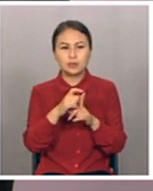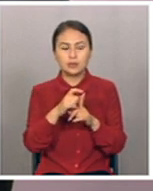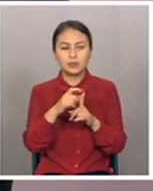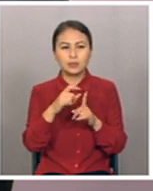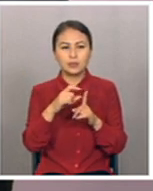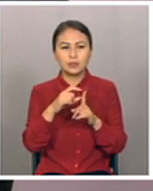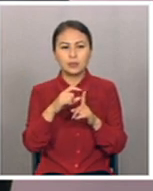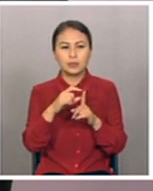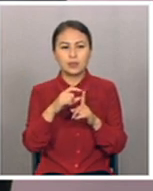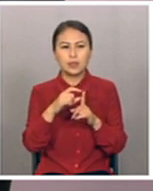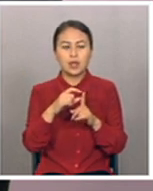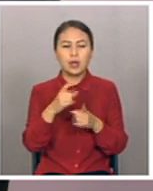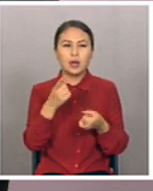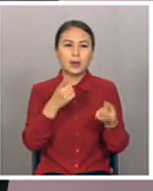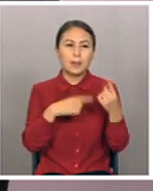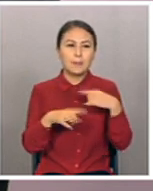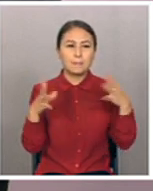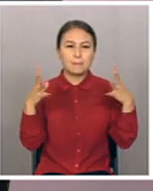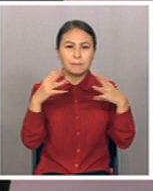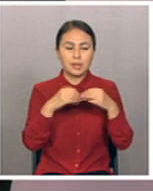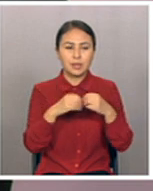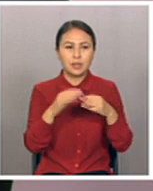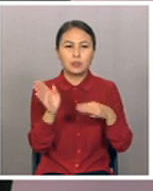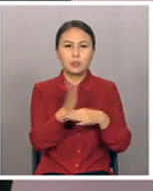жасайық. Қанеки, бірге буынға бөлейік.